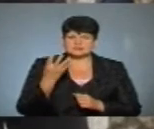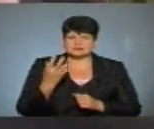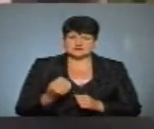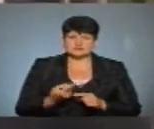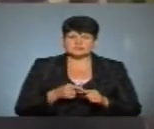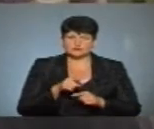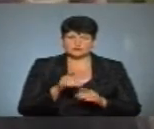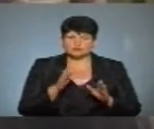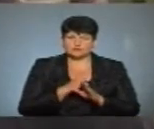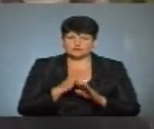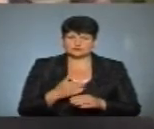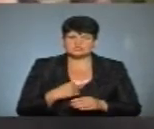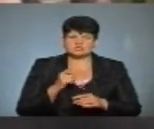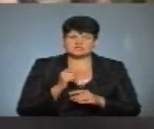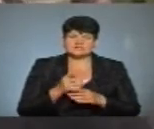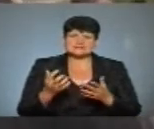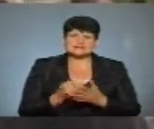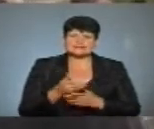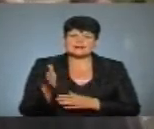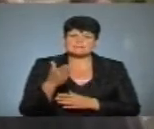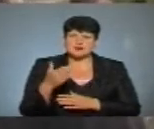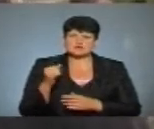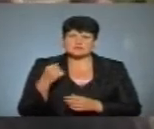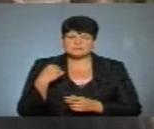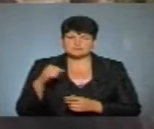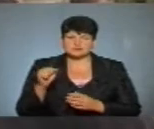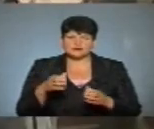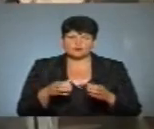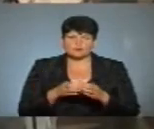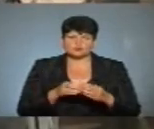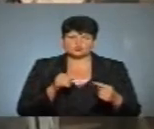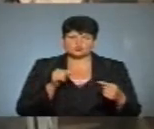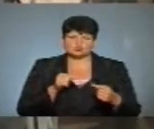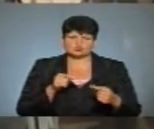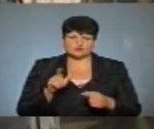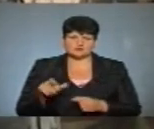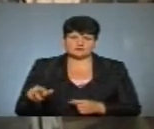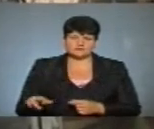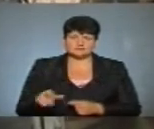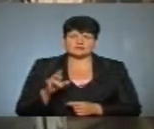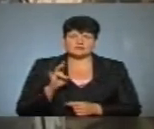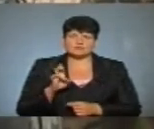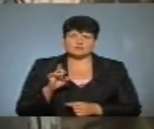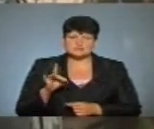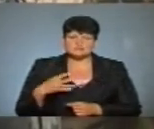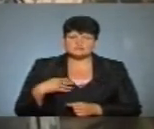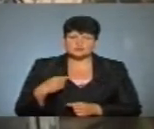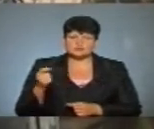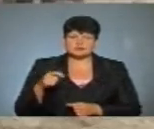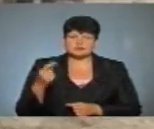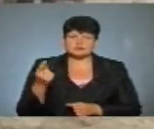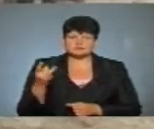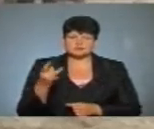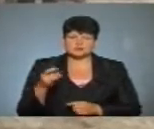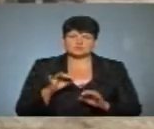погоду. Наше головне завдання – це знайти прапор і перемогти команду супротивників. Марія Борнік зі Львова тут вперше.